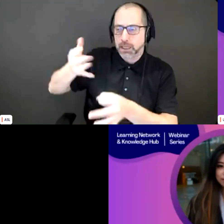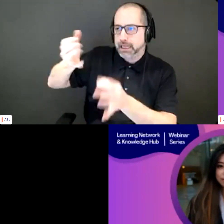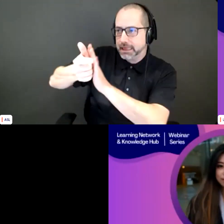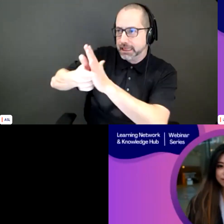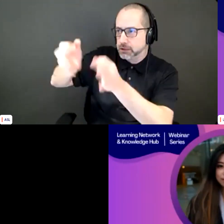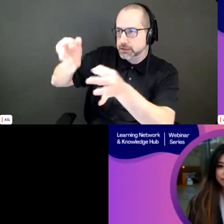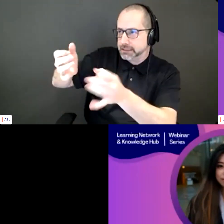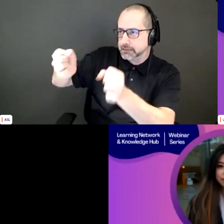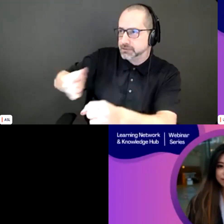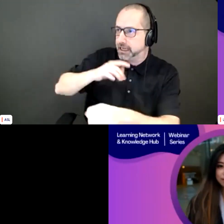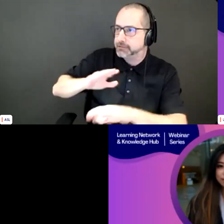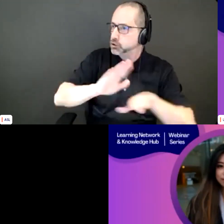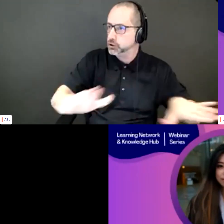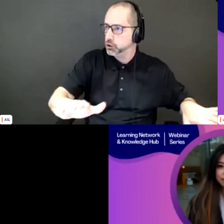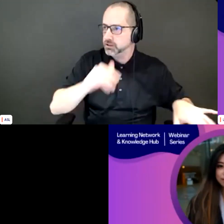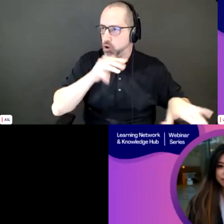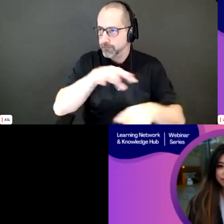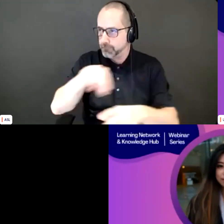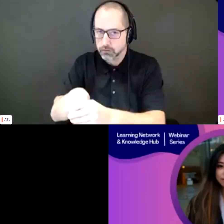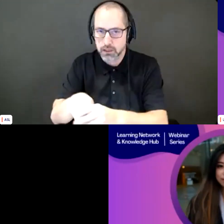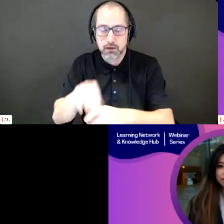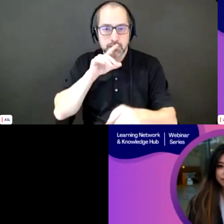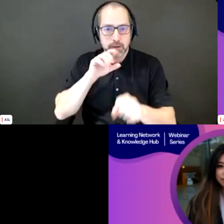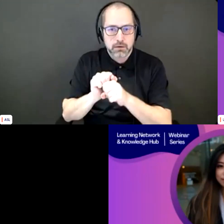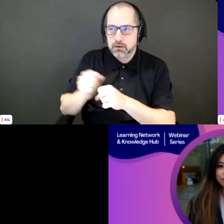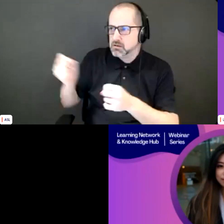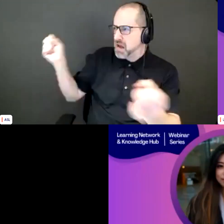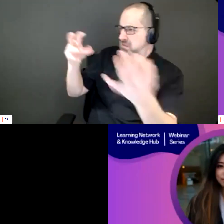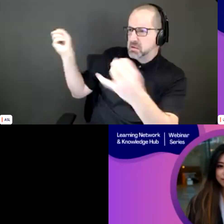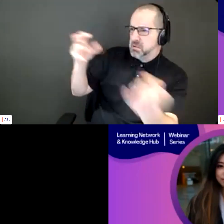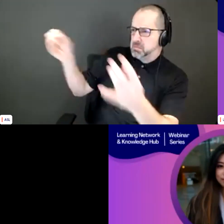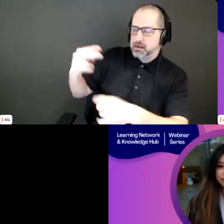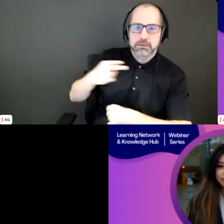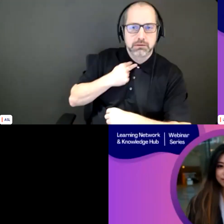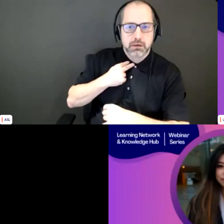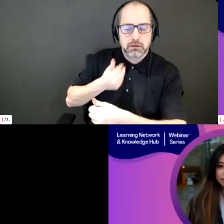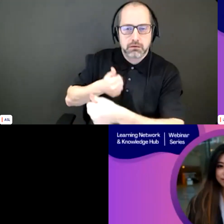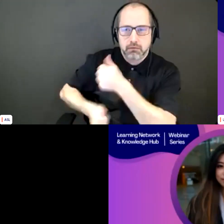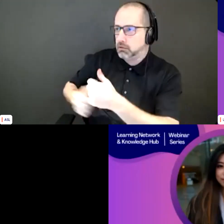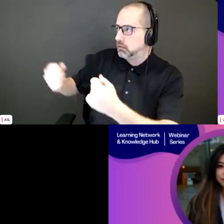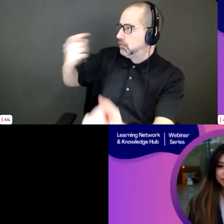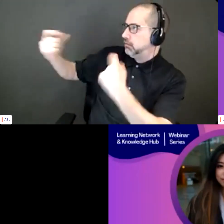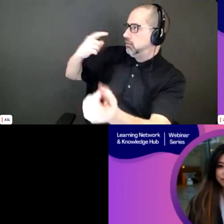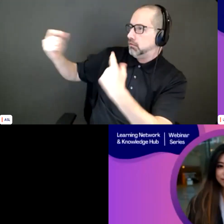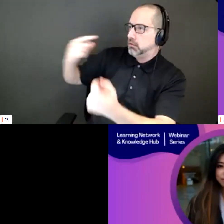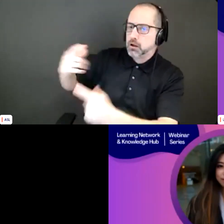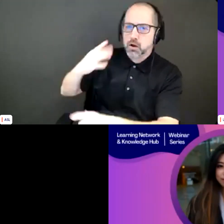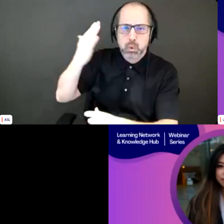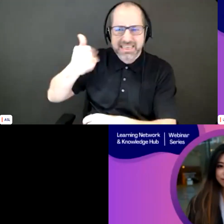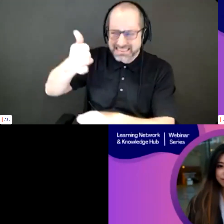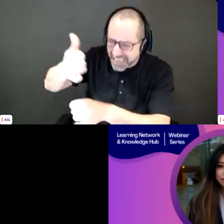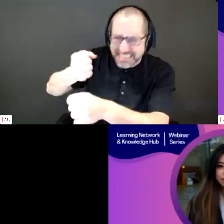été j'ai fait l'expérience du système juridique qui n'attendait pas la voix des enfants il y a personne qui a voulu m'aider